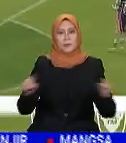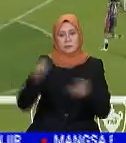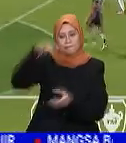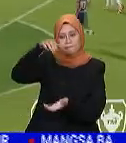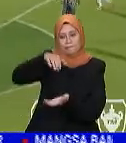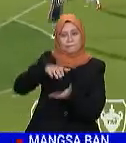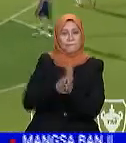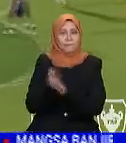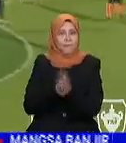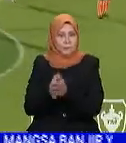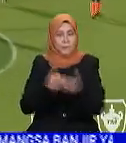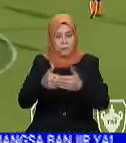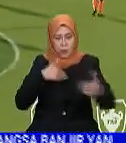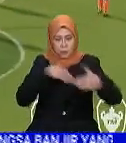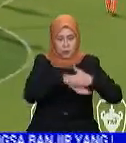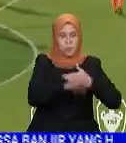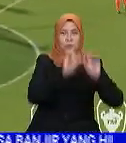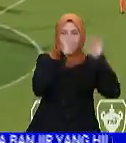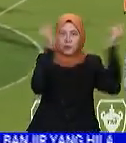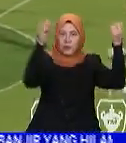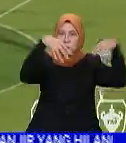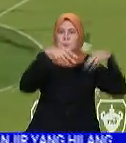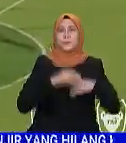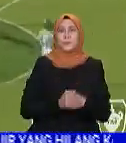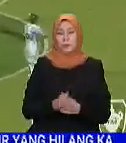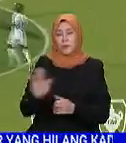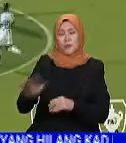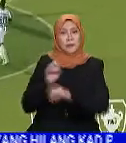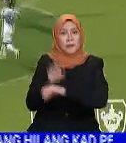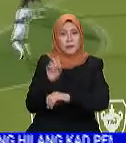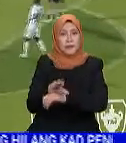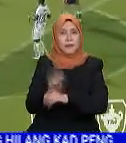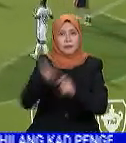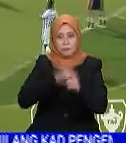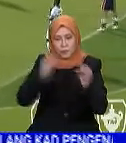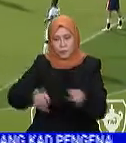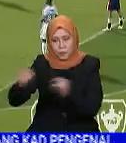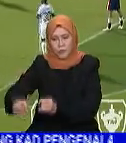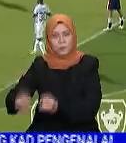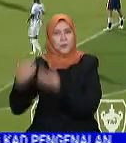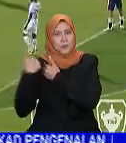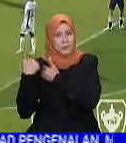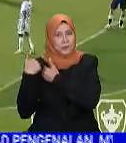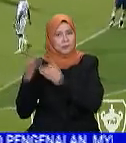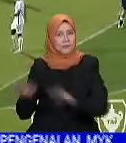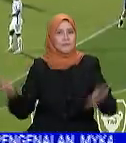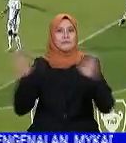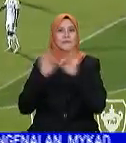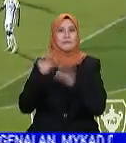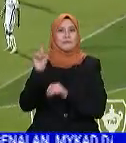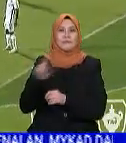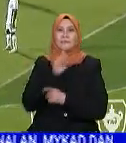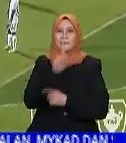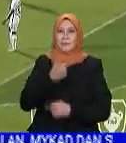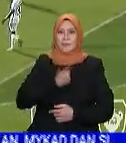cair pembasmi kuman sebelum memasuki stadium beliau telah menasihatkan agar setiap individu memainkan peranan penting dalam memastikan